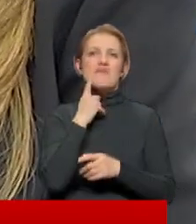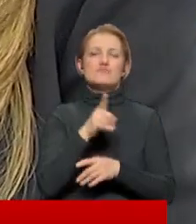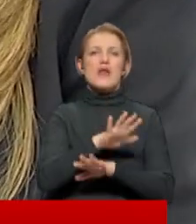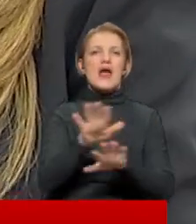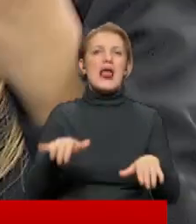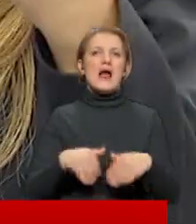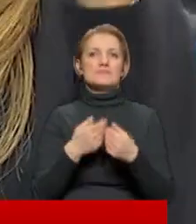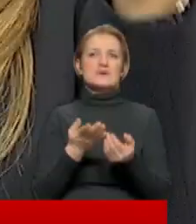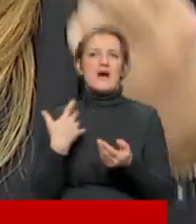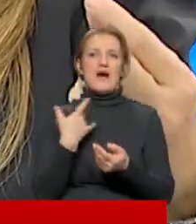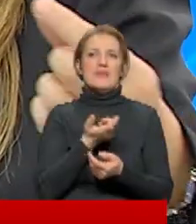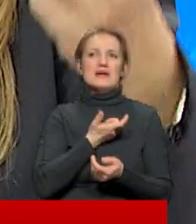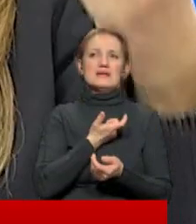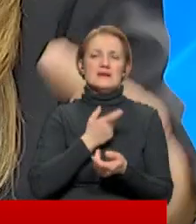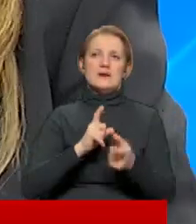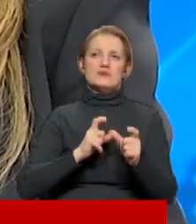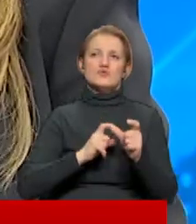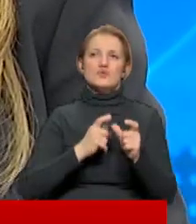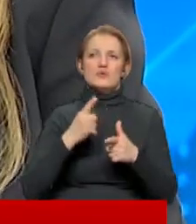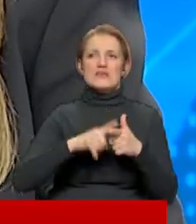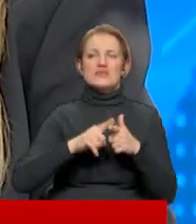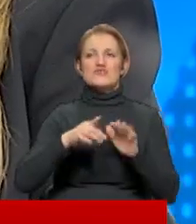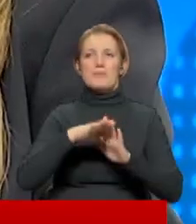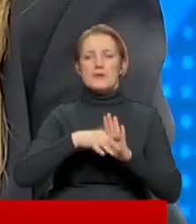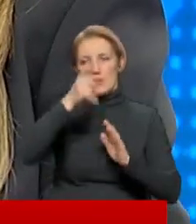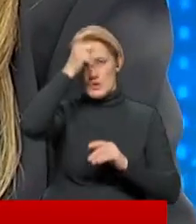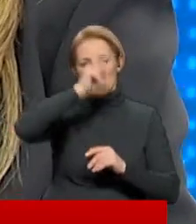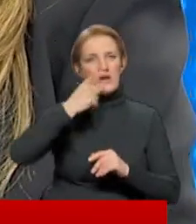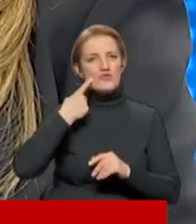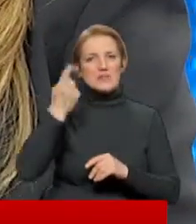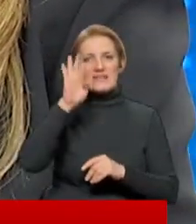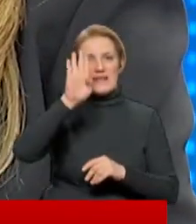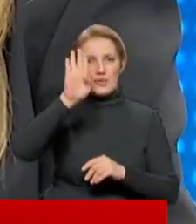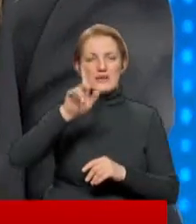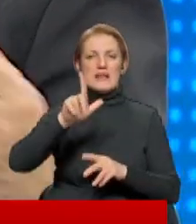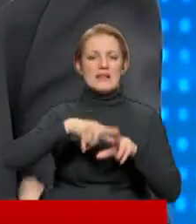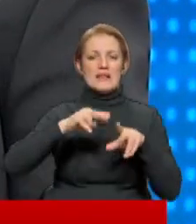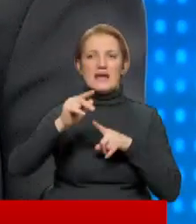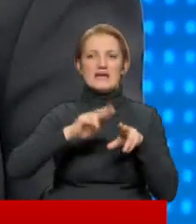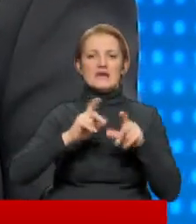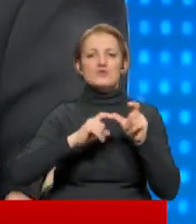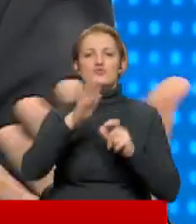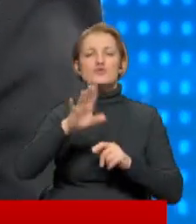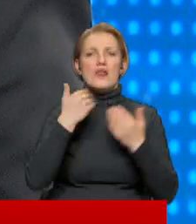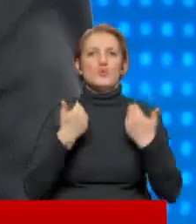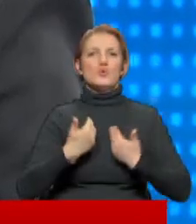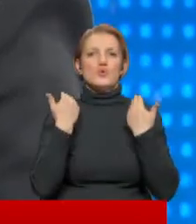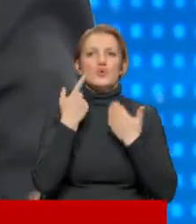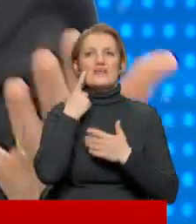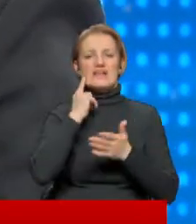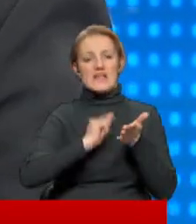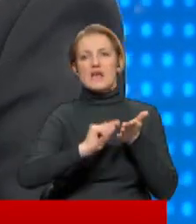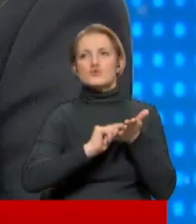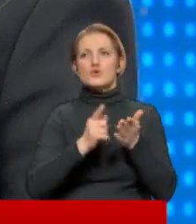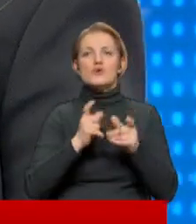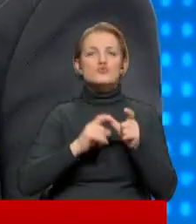bunların hepsi bir sosyal politika. Anayasa ikinci maddemiz. Türkiye Cumhuriyeti demokratik, laik, sosyal bir hukuk devlettir. Ne güzel yazmışız.